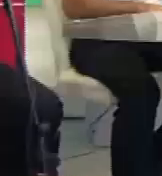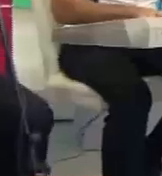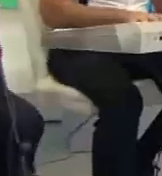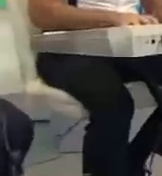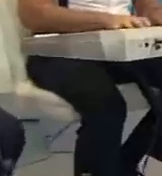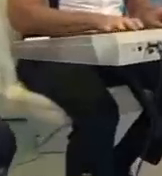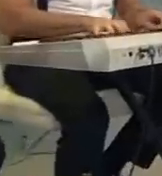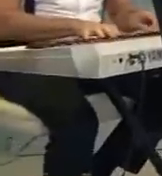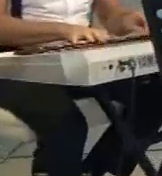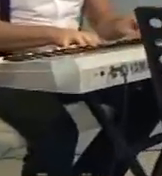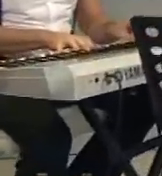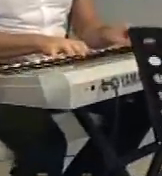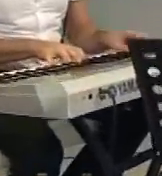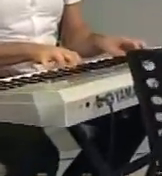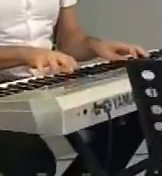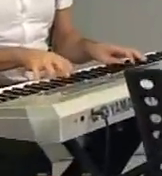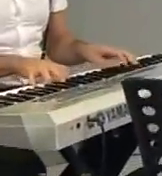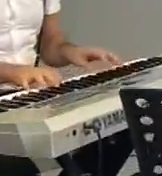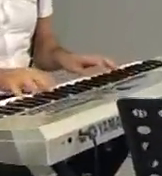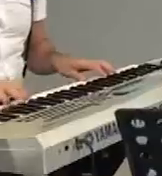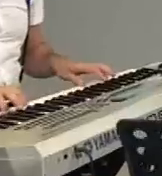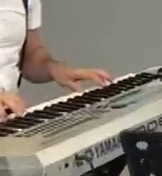sallanmaz o kalkıştan elindi.